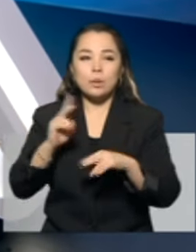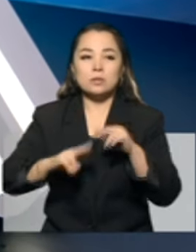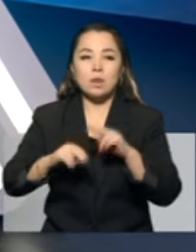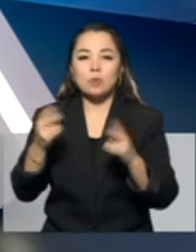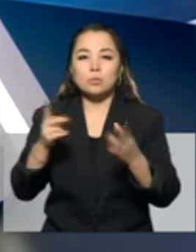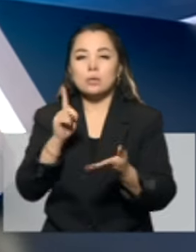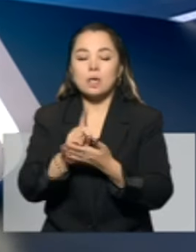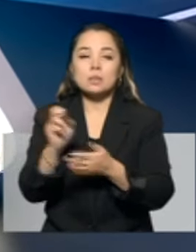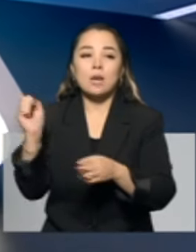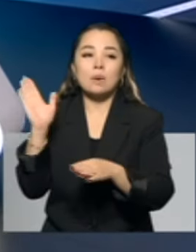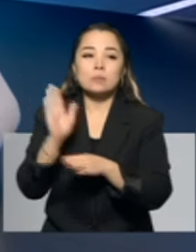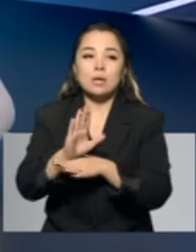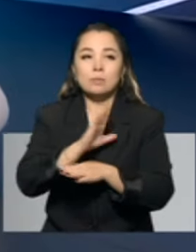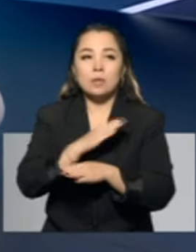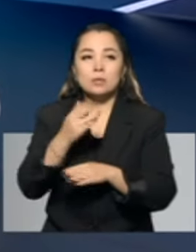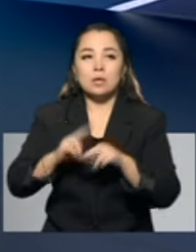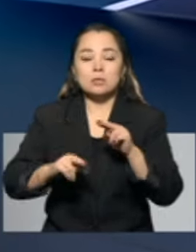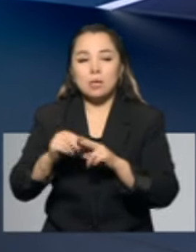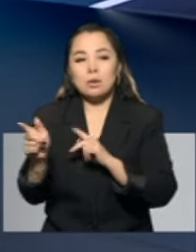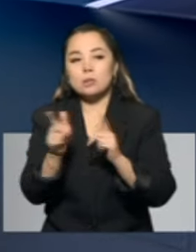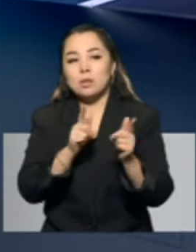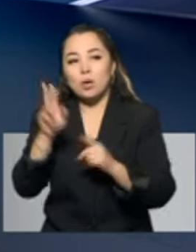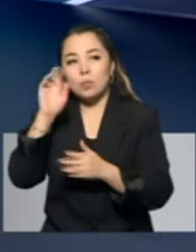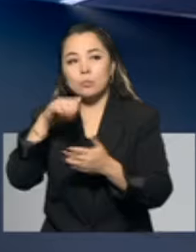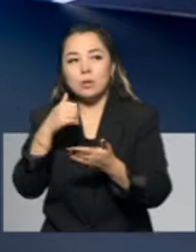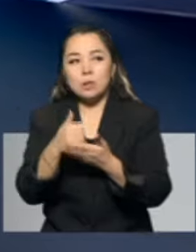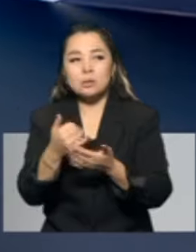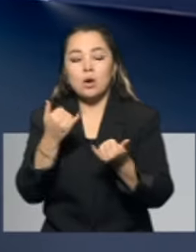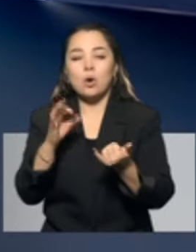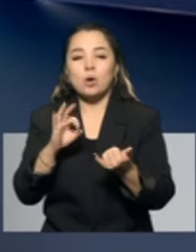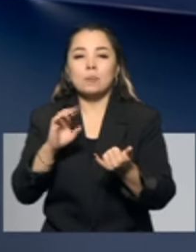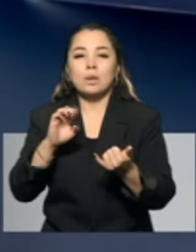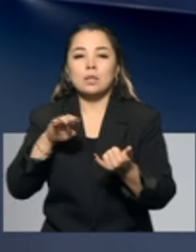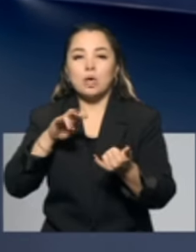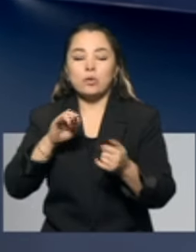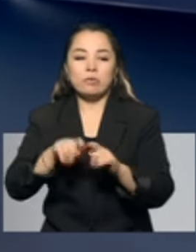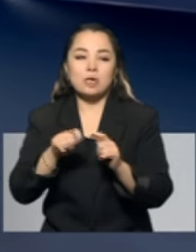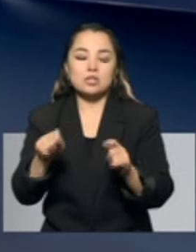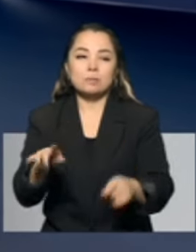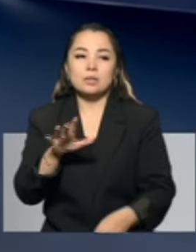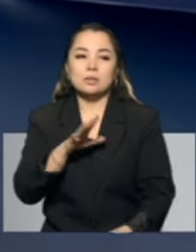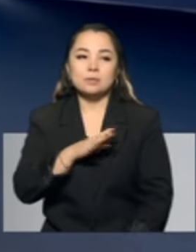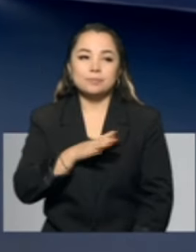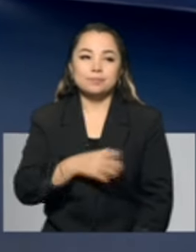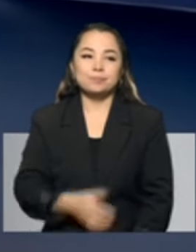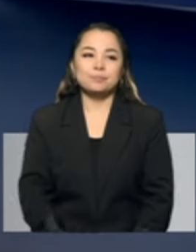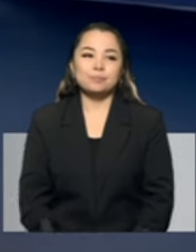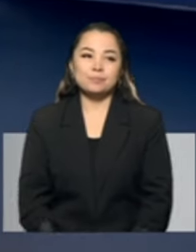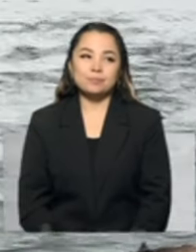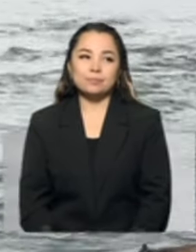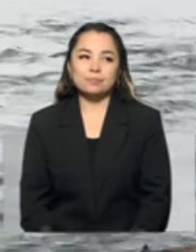берді. Бүгін көптен күткен нысанды үкімет басшысы Олжас Бектенов ашып берді.